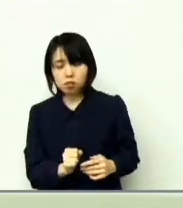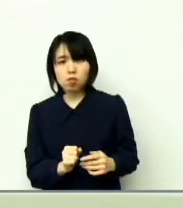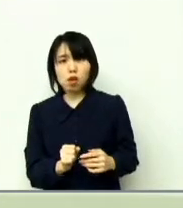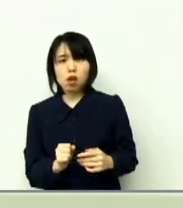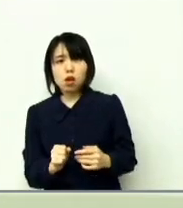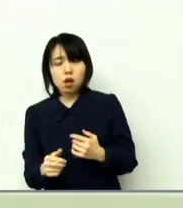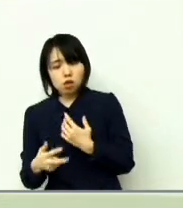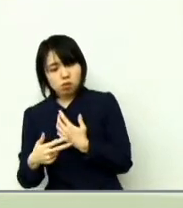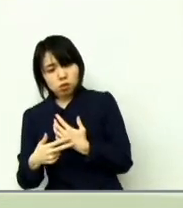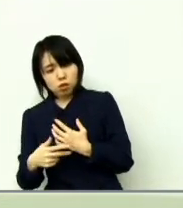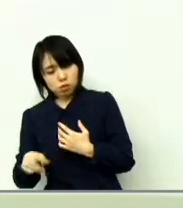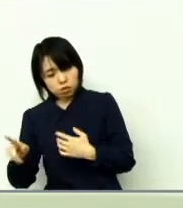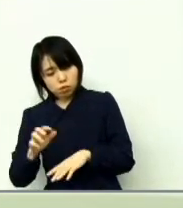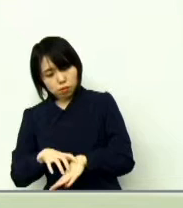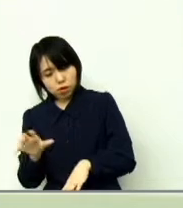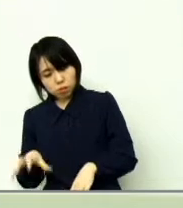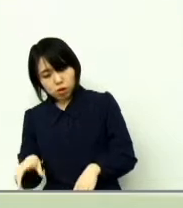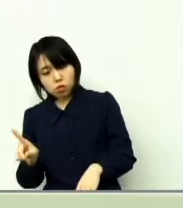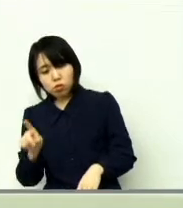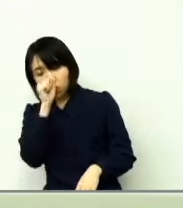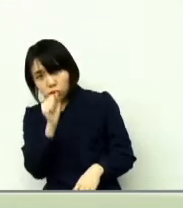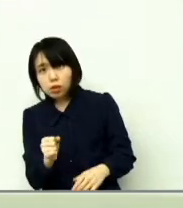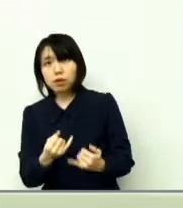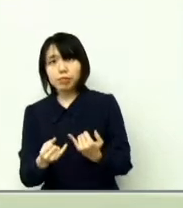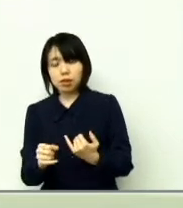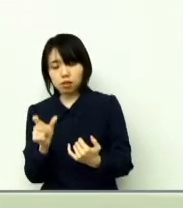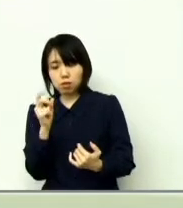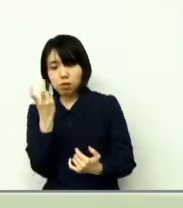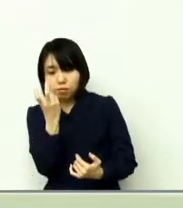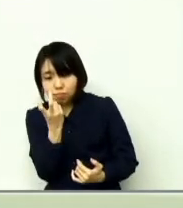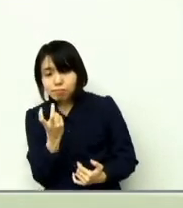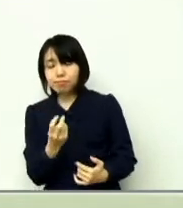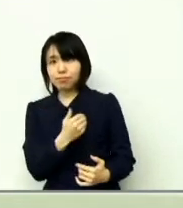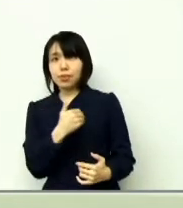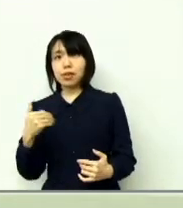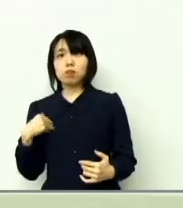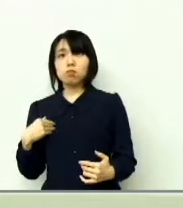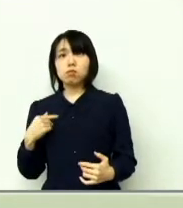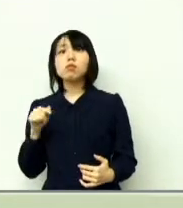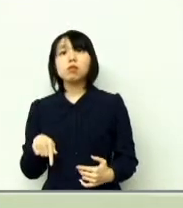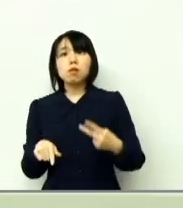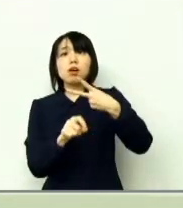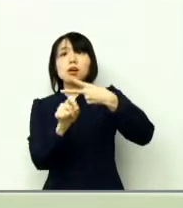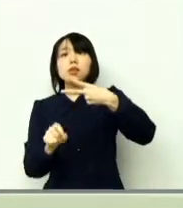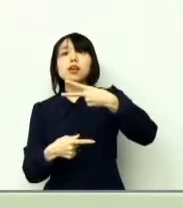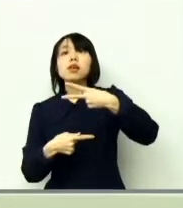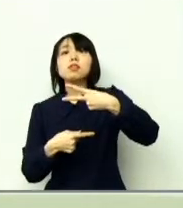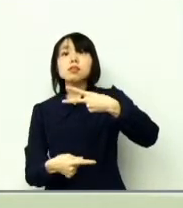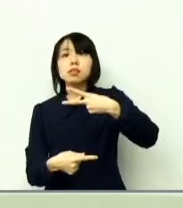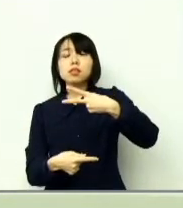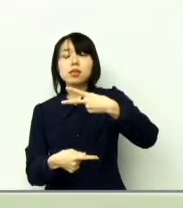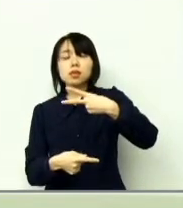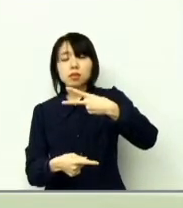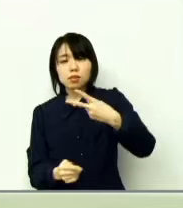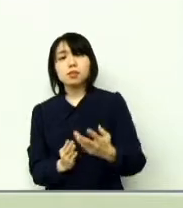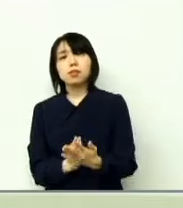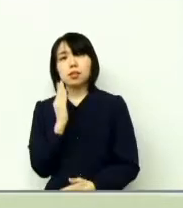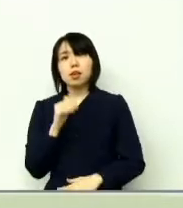などをご自身で確認できるもので、2月の1日から運用を開始をさせていただき